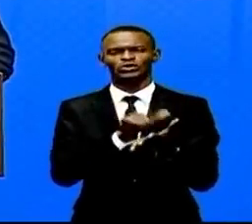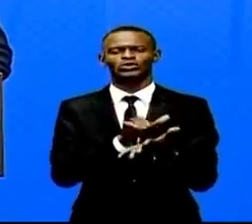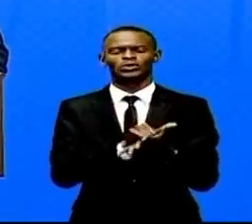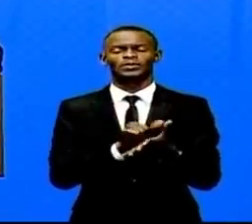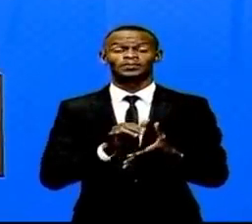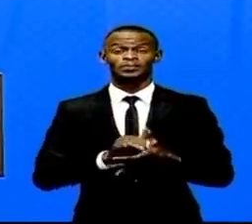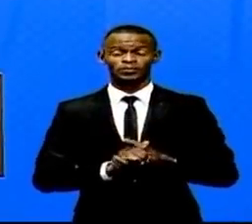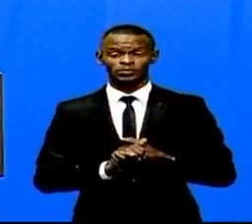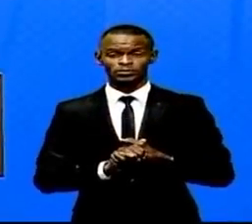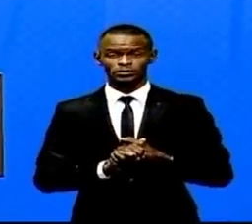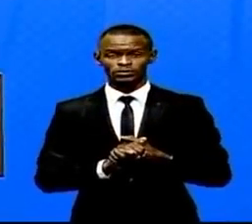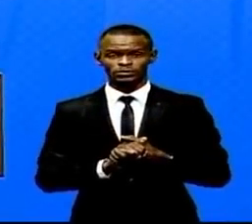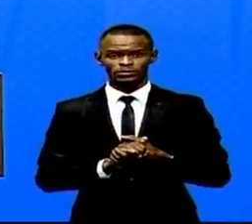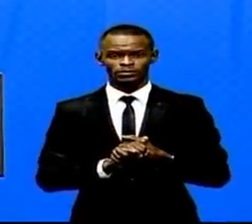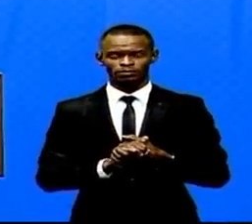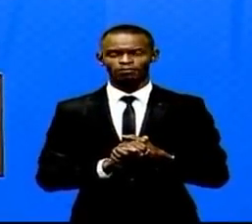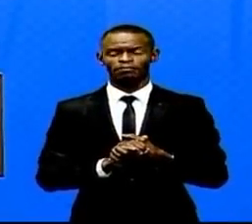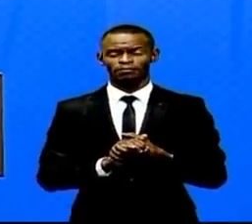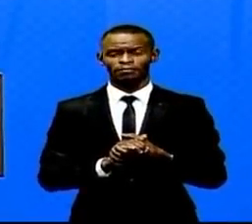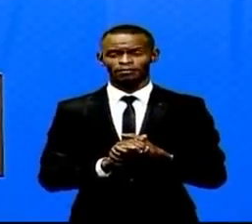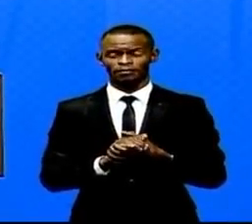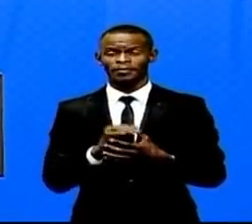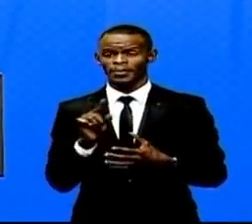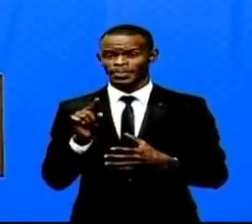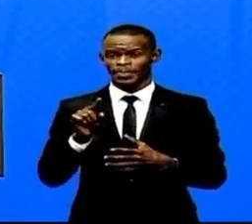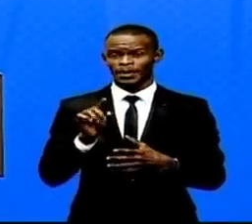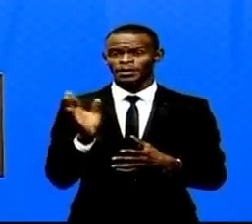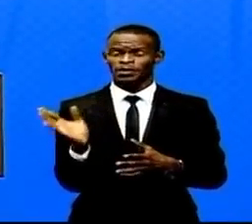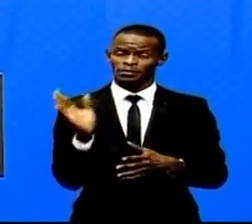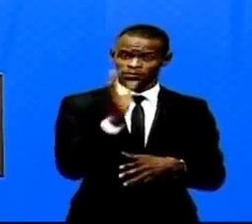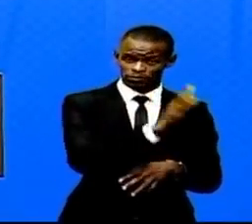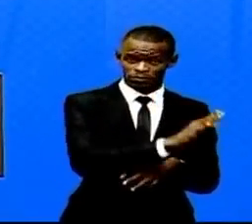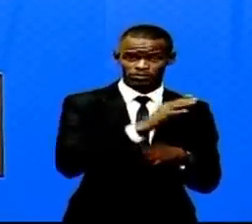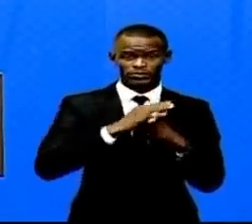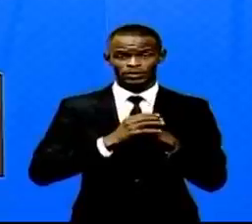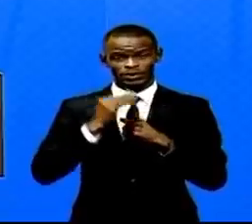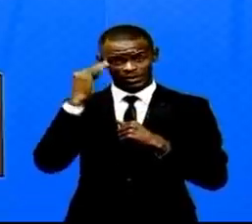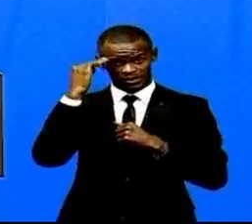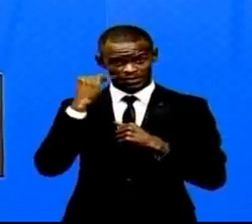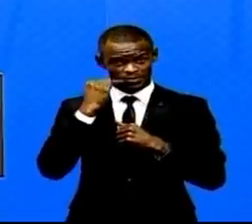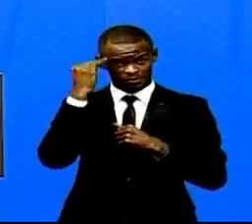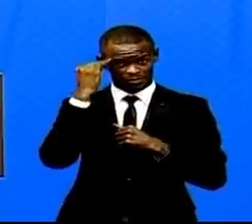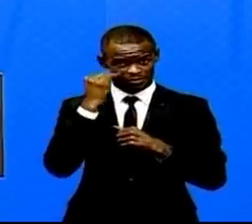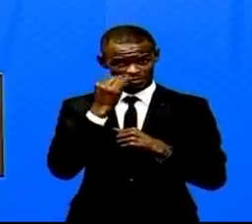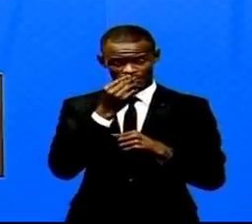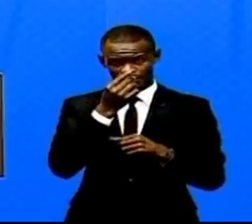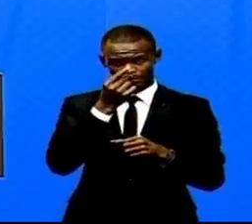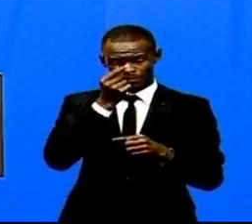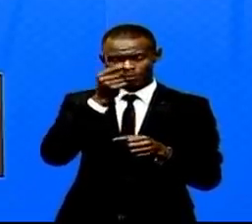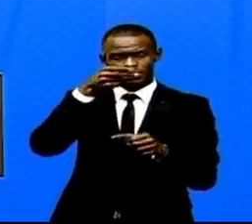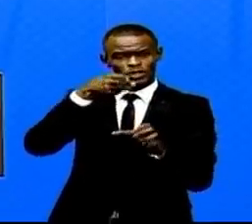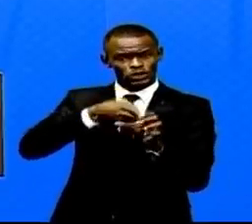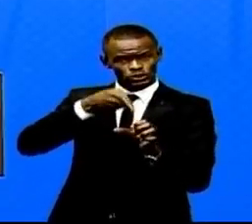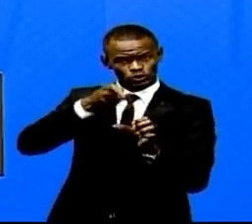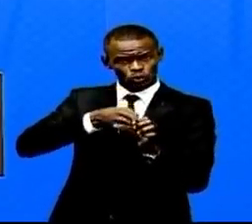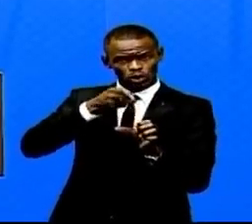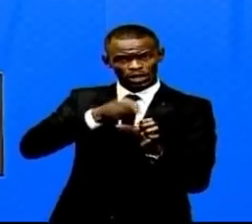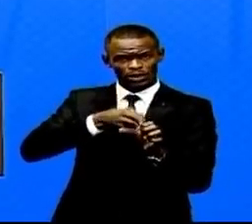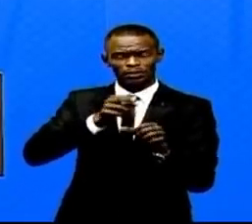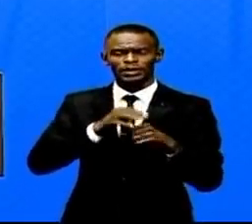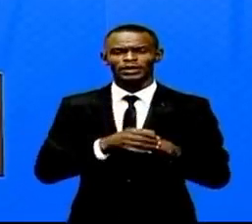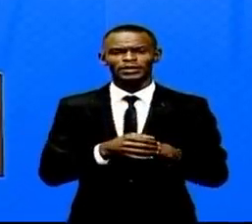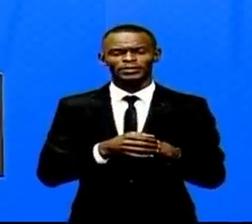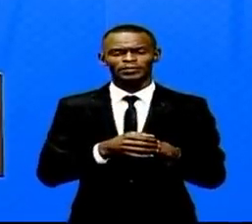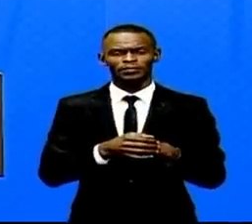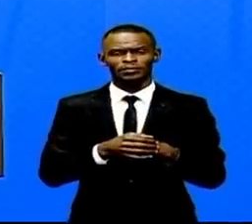À son tour, intervenant spécialement, le ministre des Hydrocarbures a fait le point dans ses